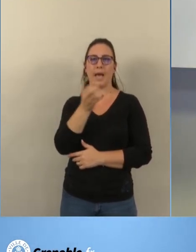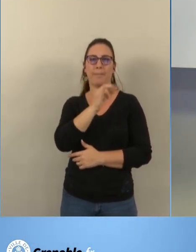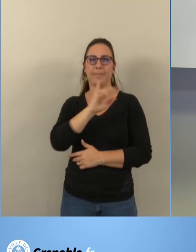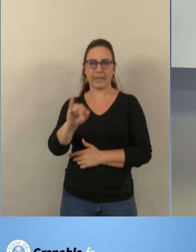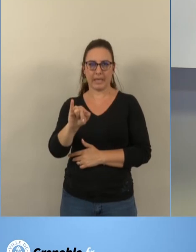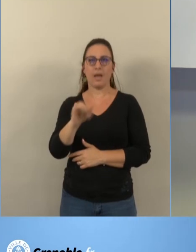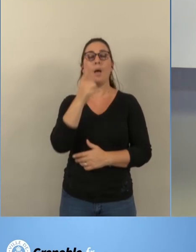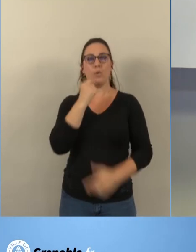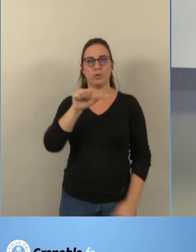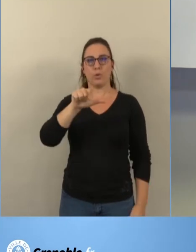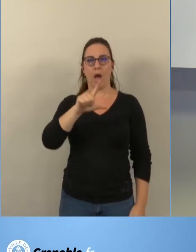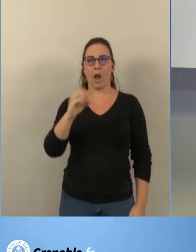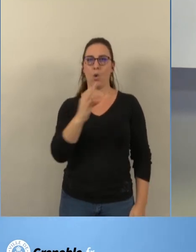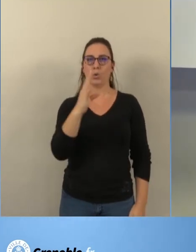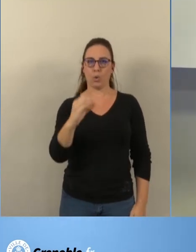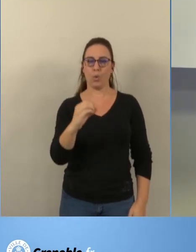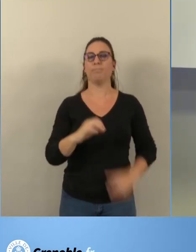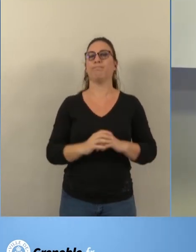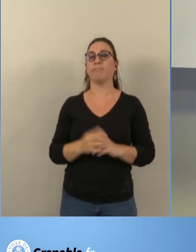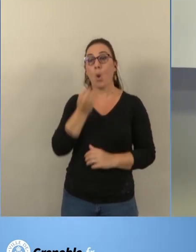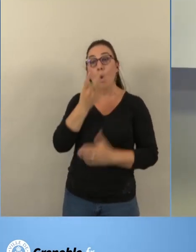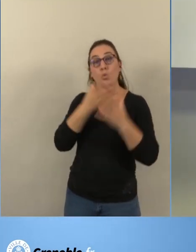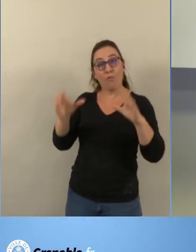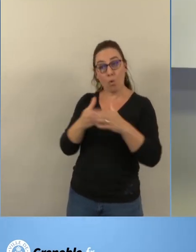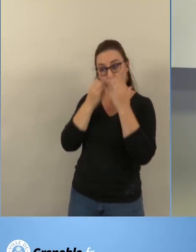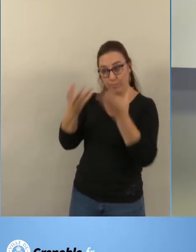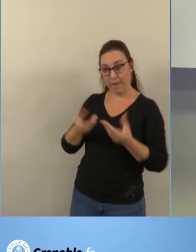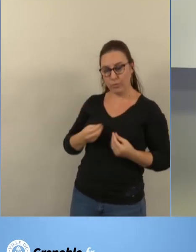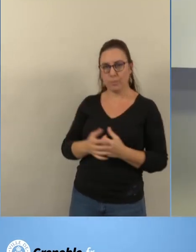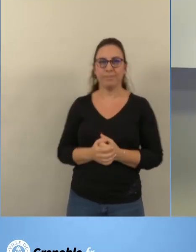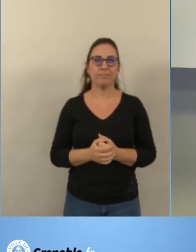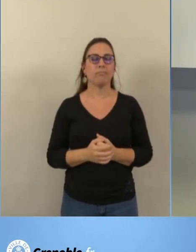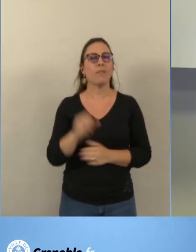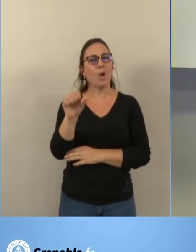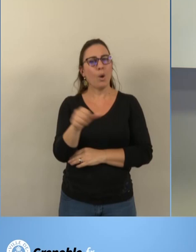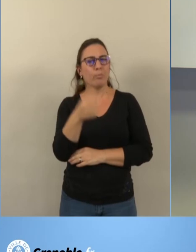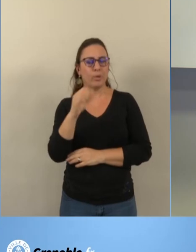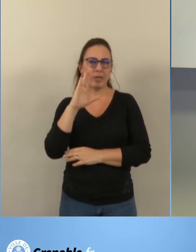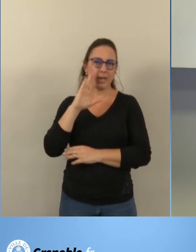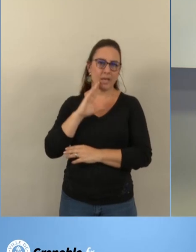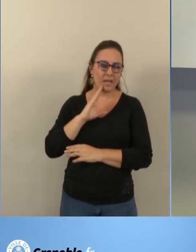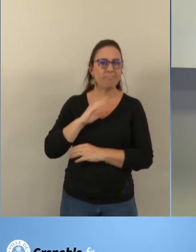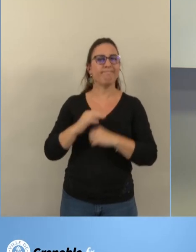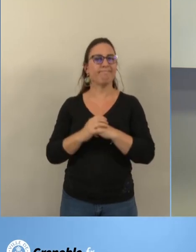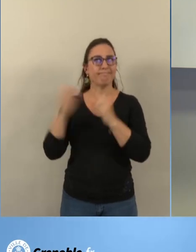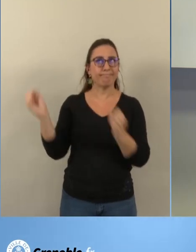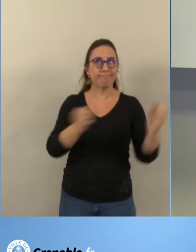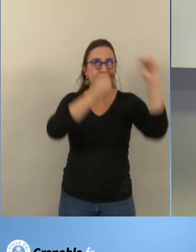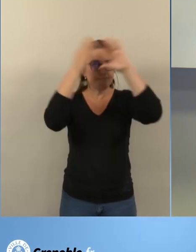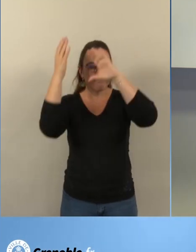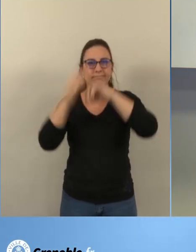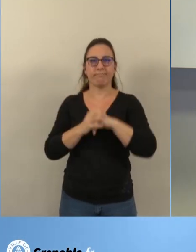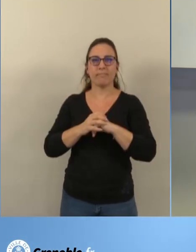groupe pour commencer laissez-moi avoir une pensée pour les populations israéliennes et